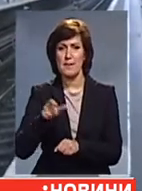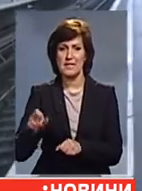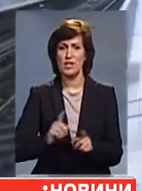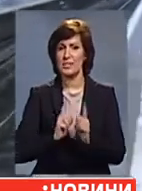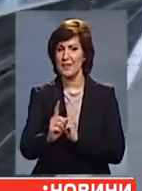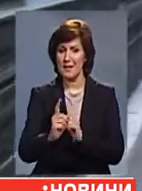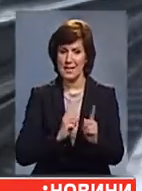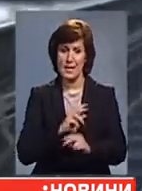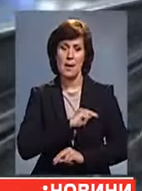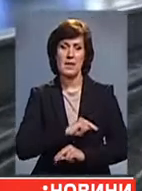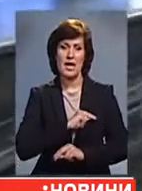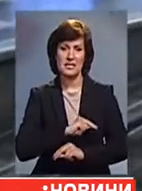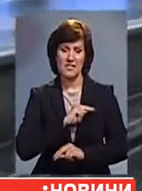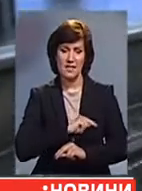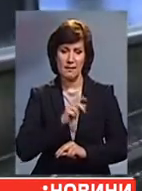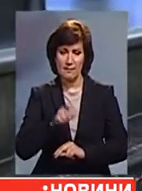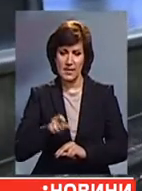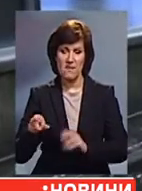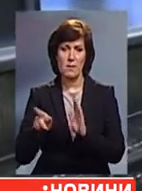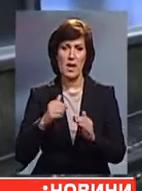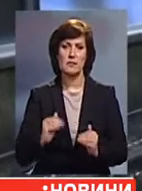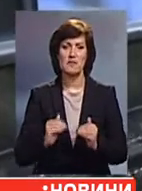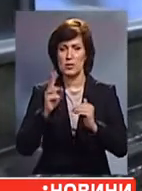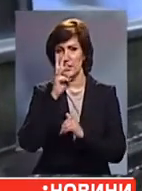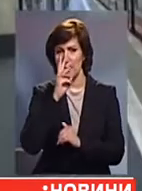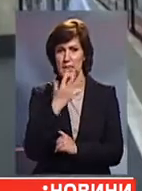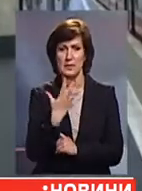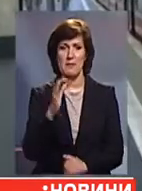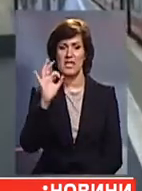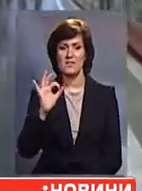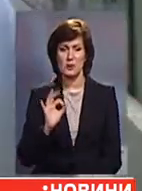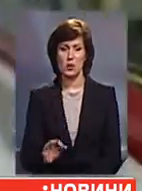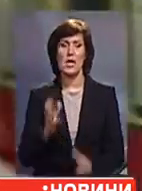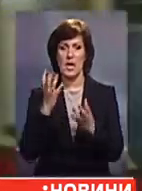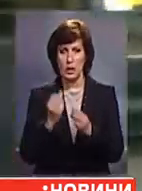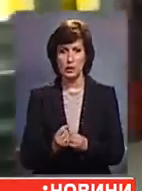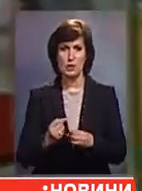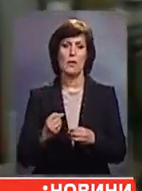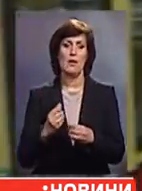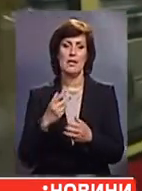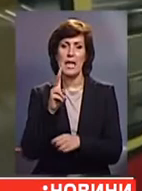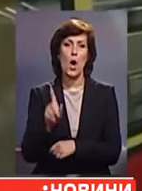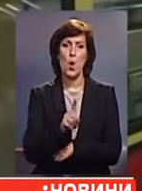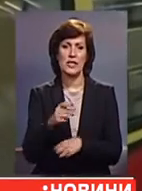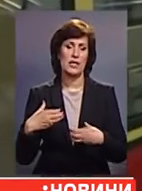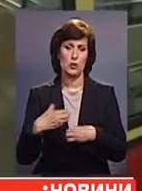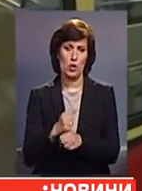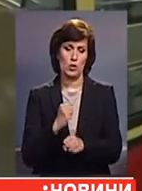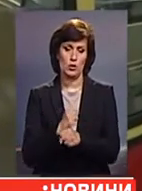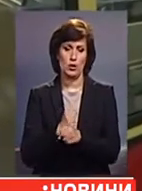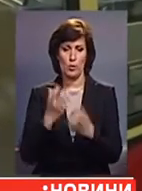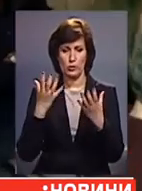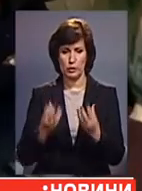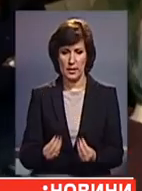рейси. Працівники Deutsche Bahn вимагають підвищення зарплати на 5%, а ще принаймні на годину скоротити робочий